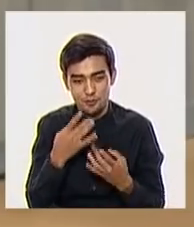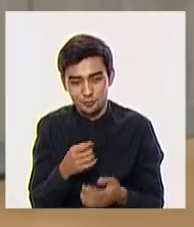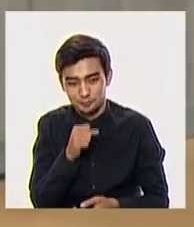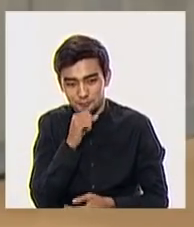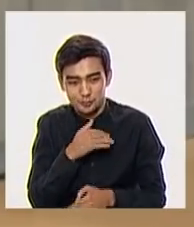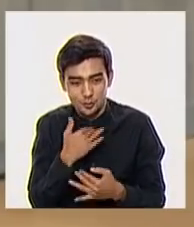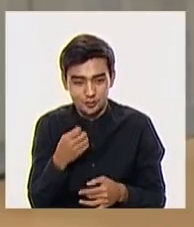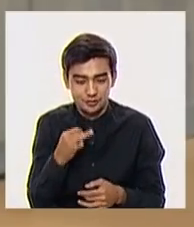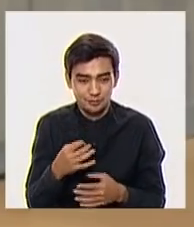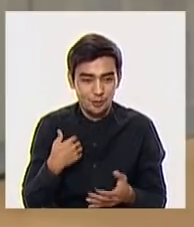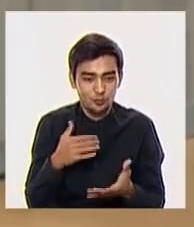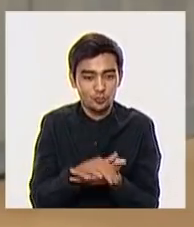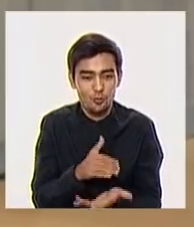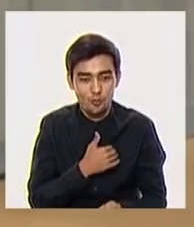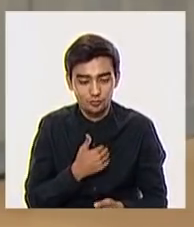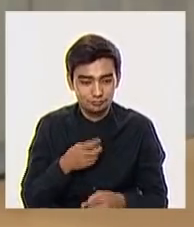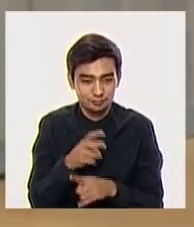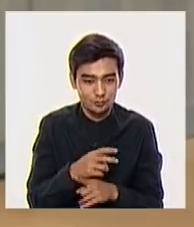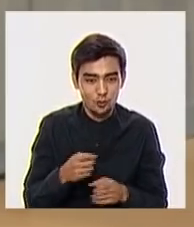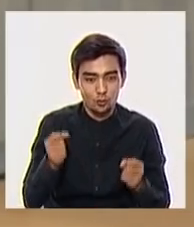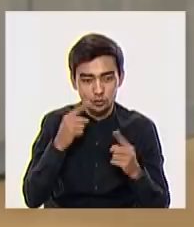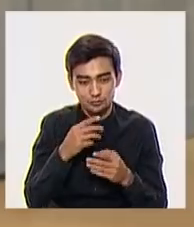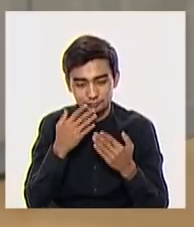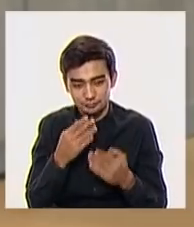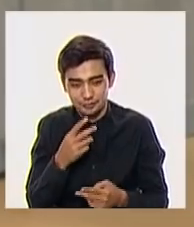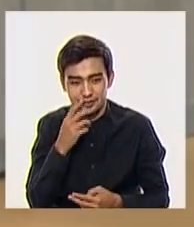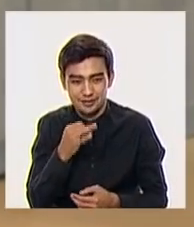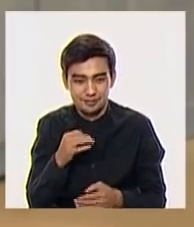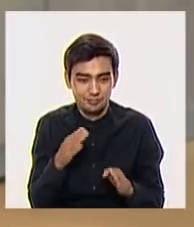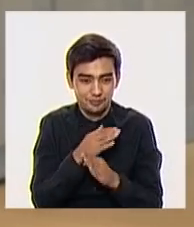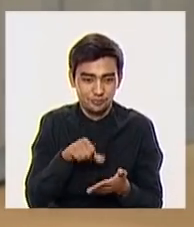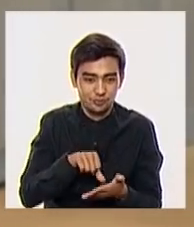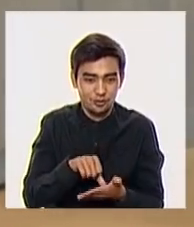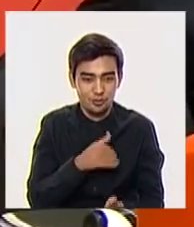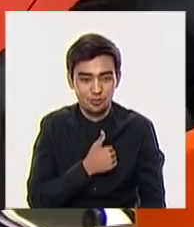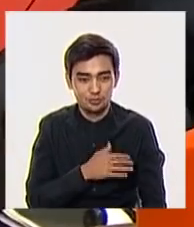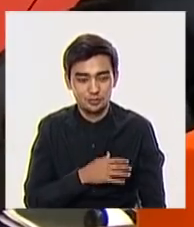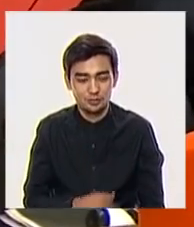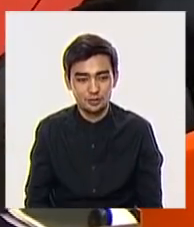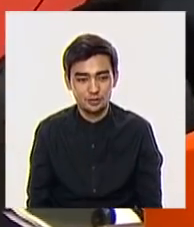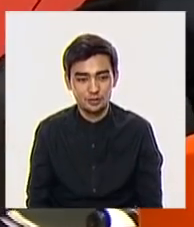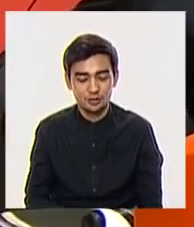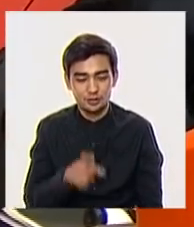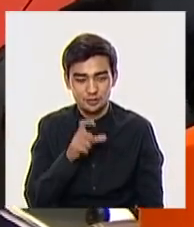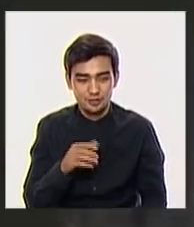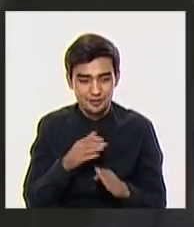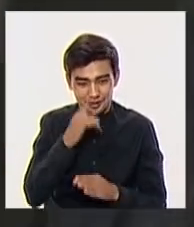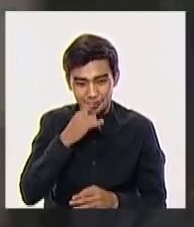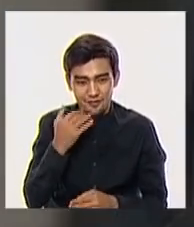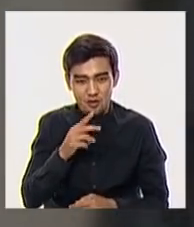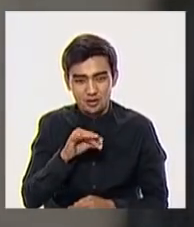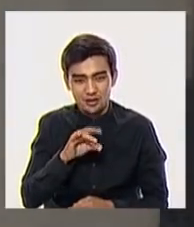келмеді. Сіздермен танысқым келді, кездескім келді, ән салып шабыттанғым келді. Әнші қазақтың лирикалық